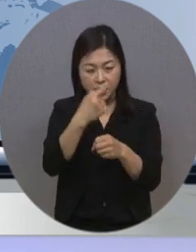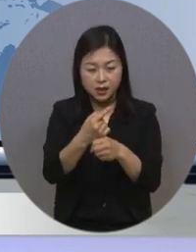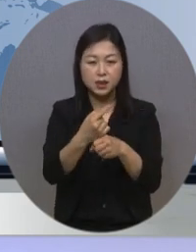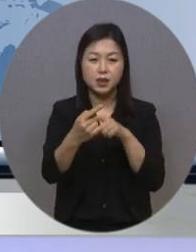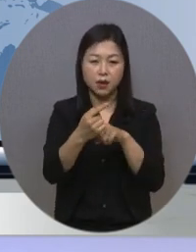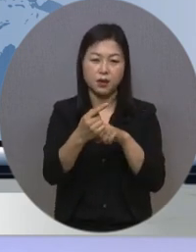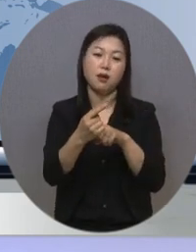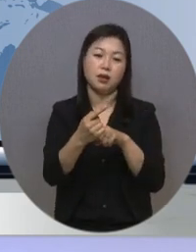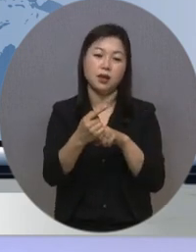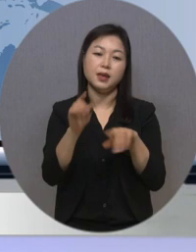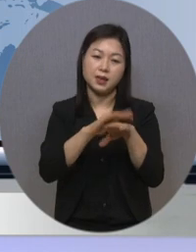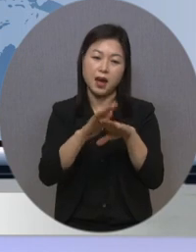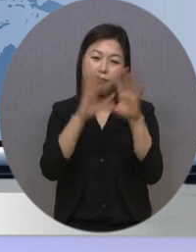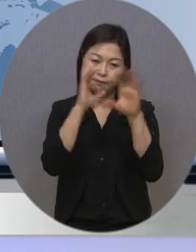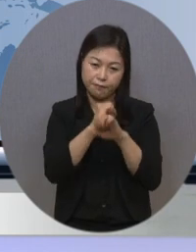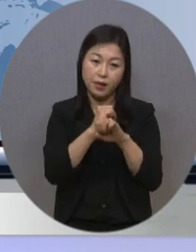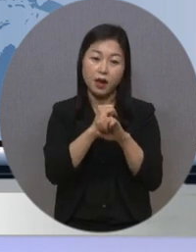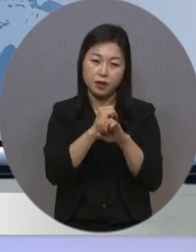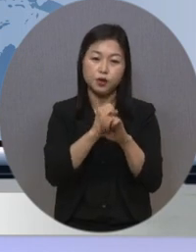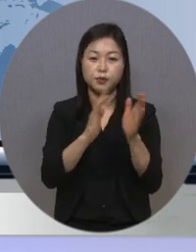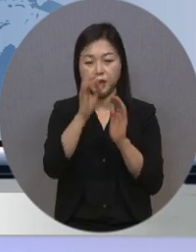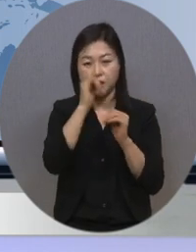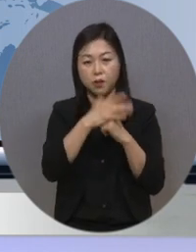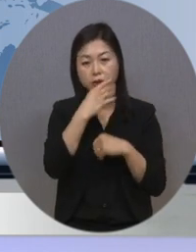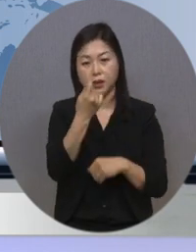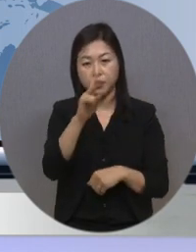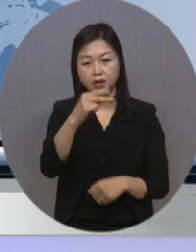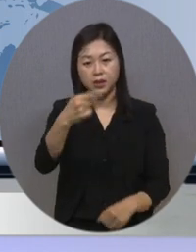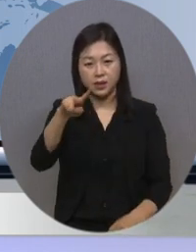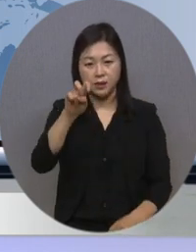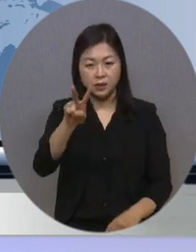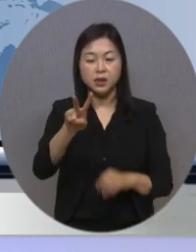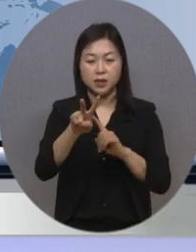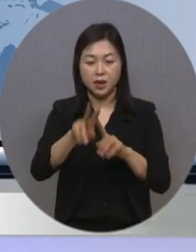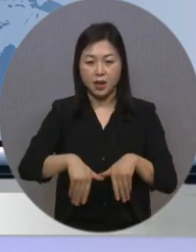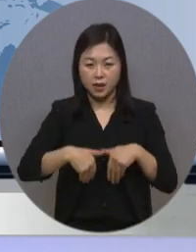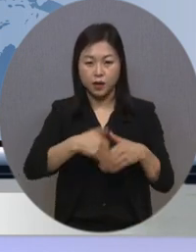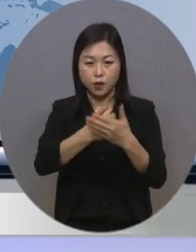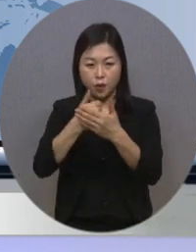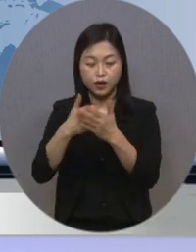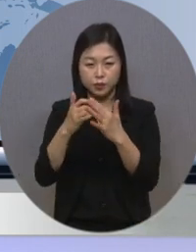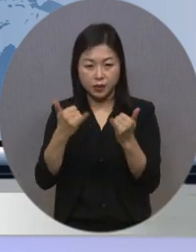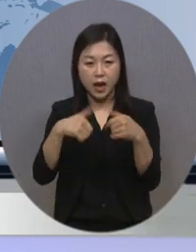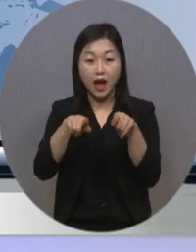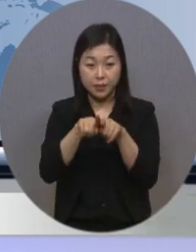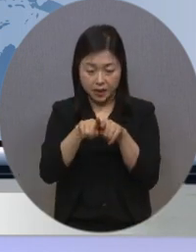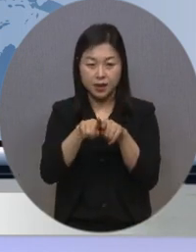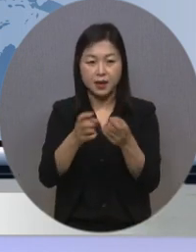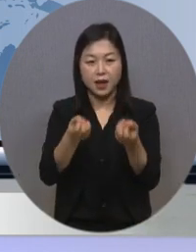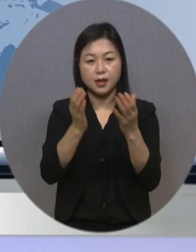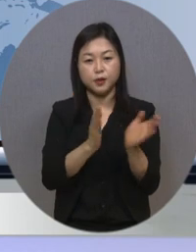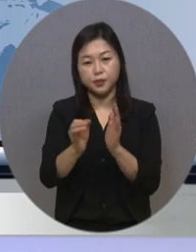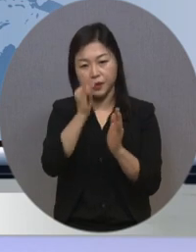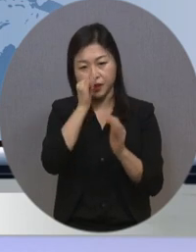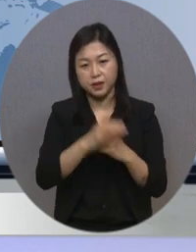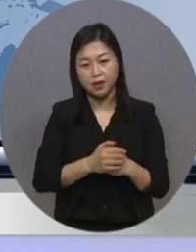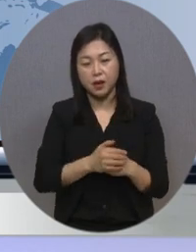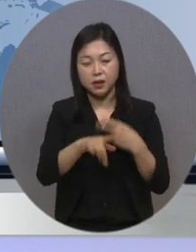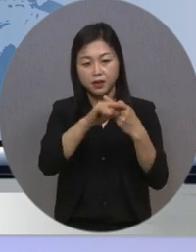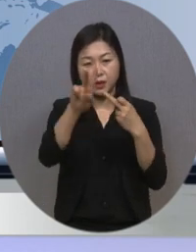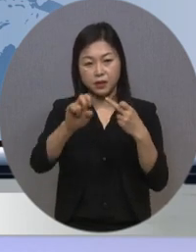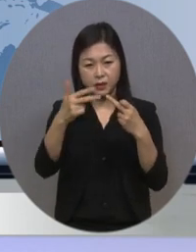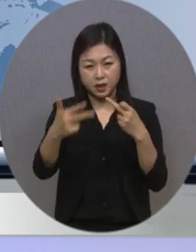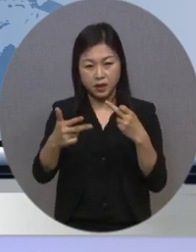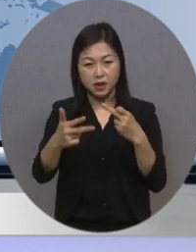있는데요. 복지TV에서도 2022년을 따뜻하게 만든 분들과 함께하는 시간을 준비합니다. 12월